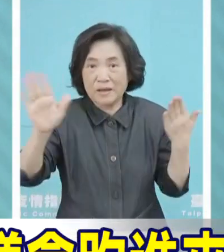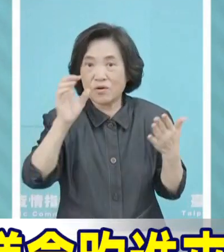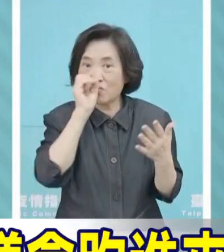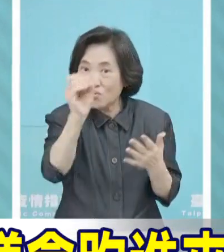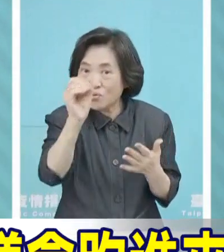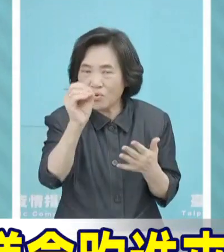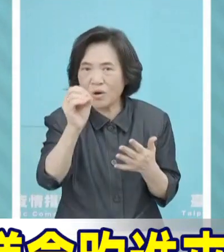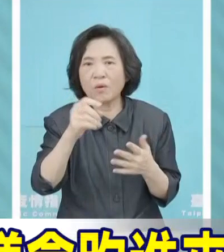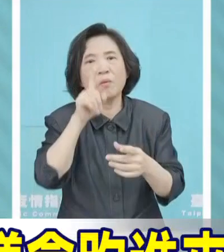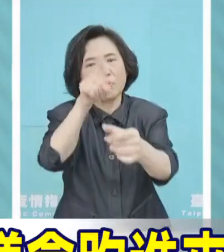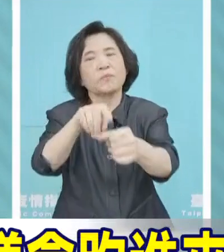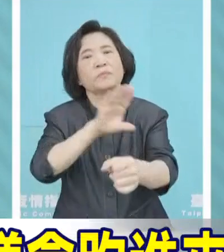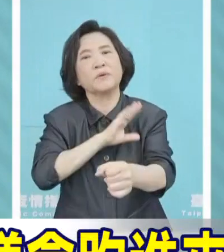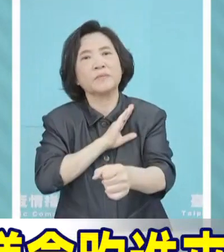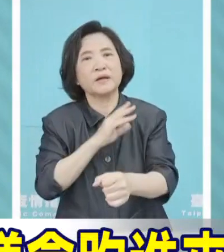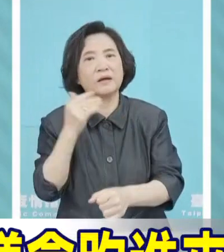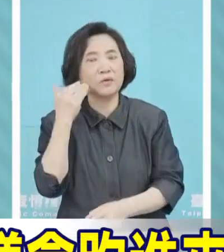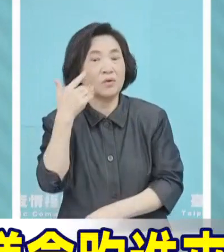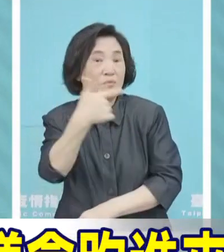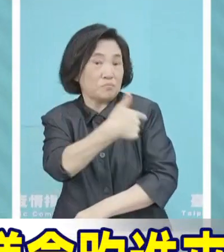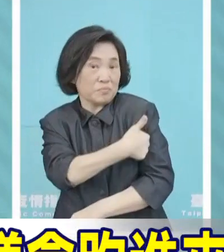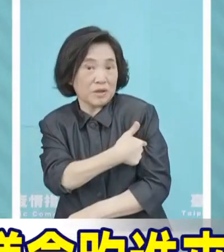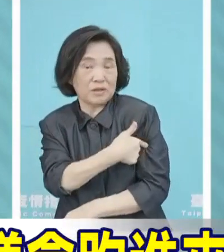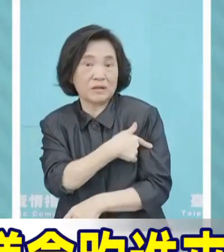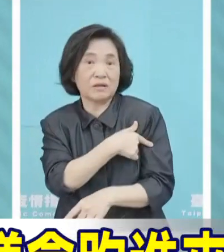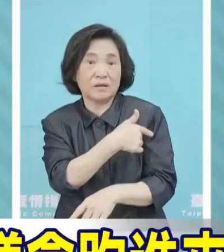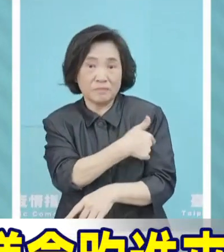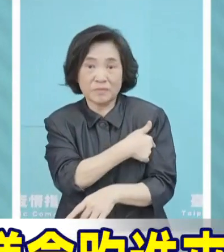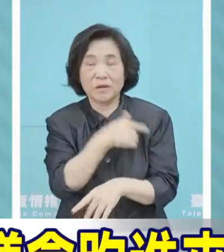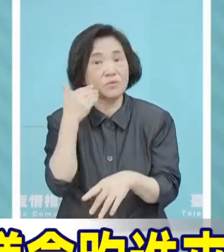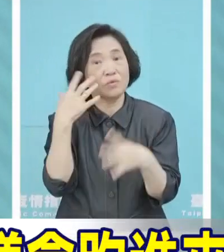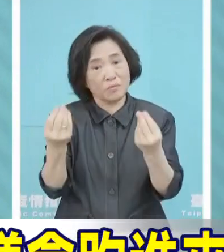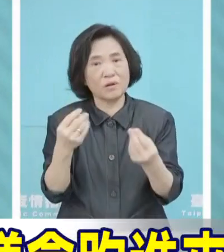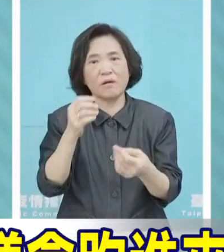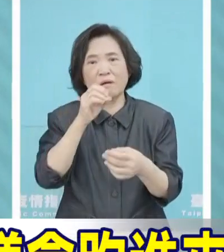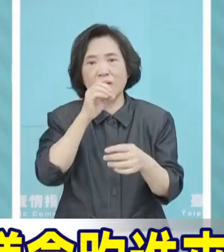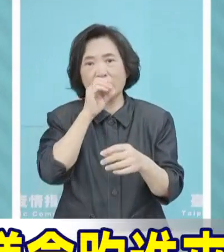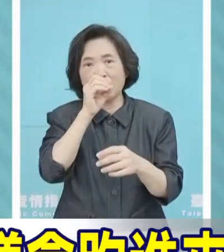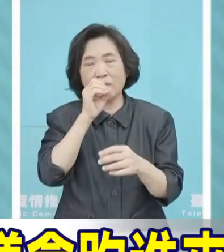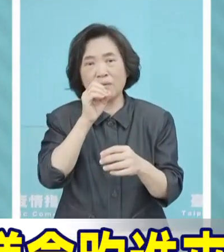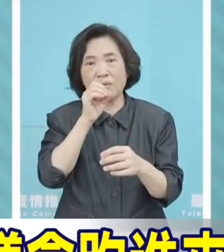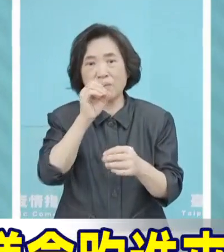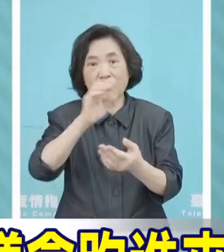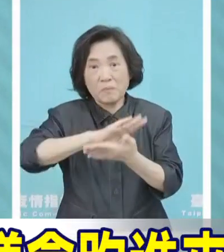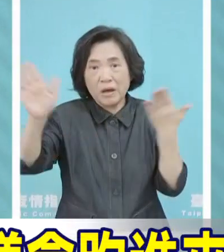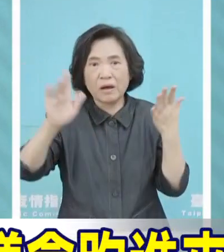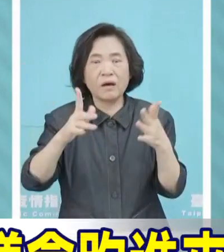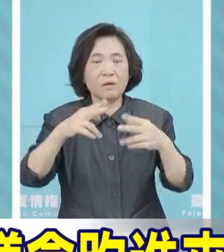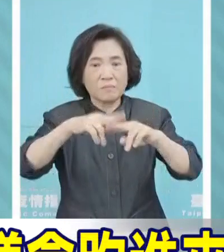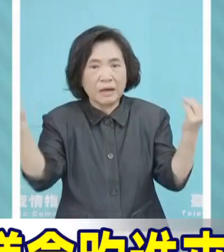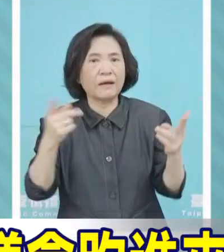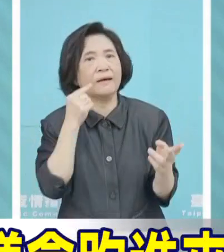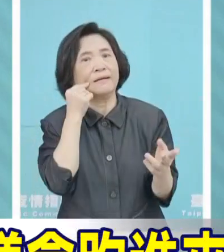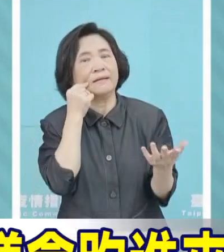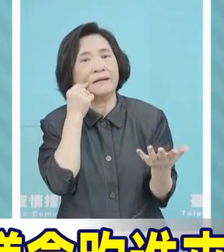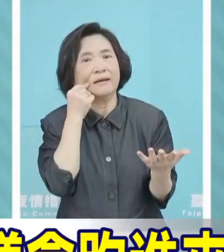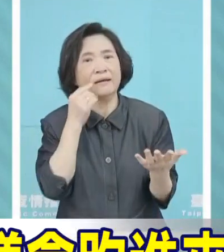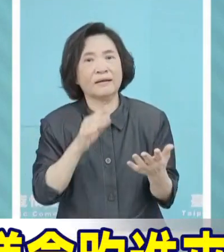如果没有疫苗，当然你不清零，它就是没办法解除这个管，没办法解除这种管制。不